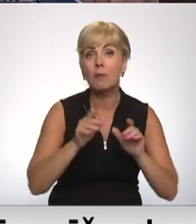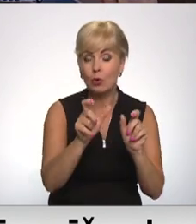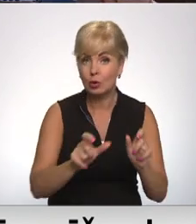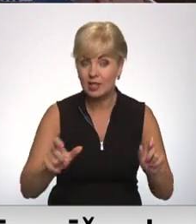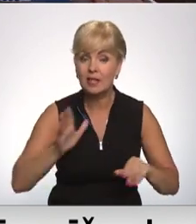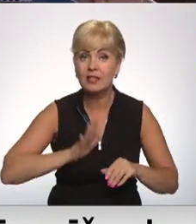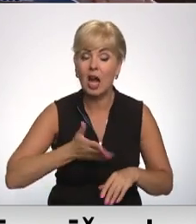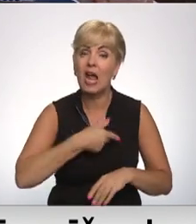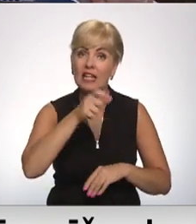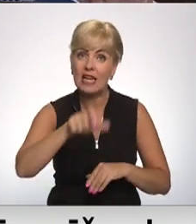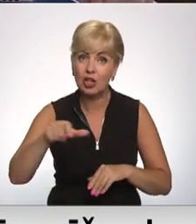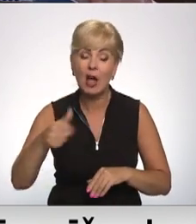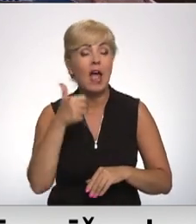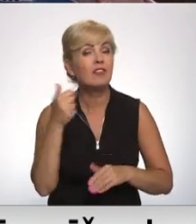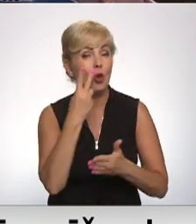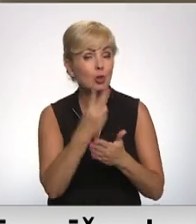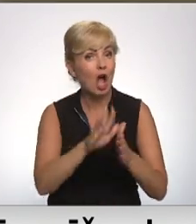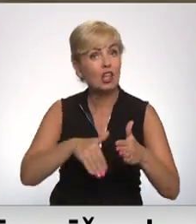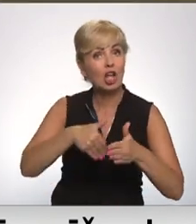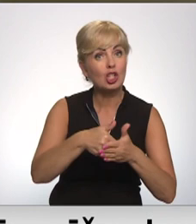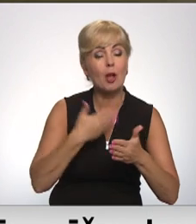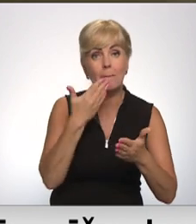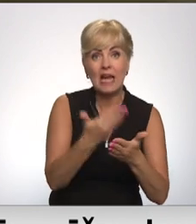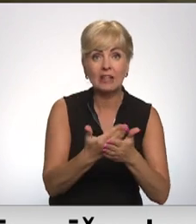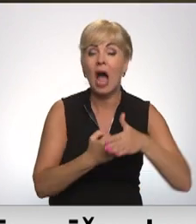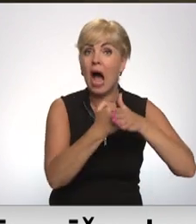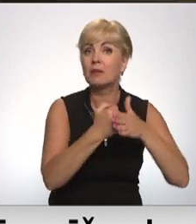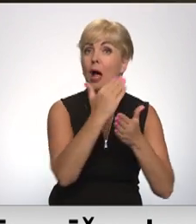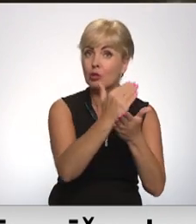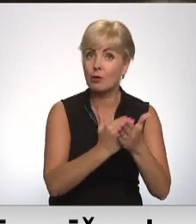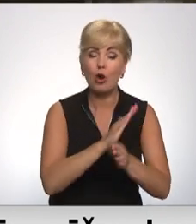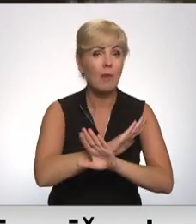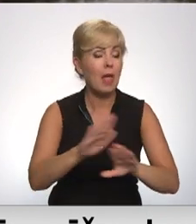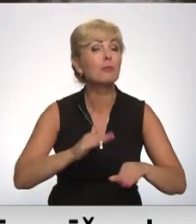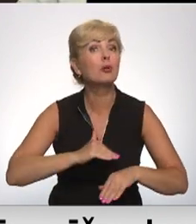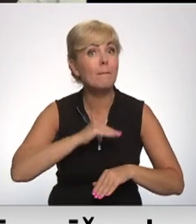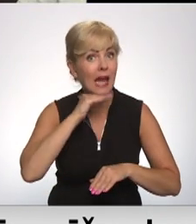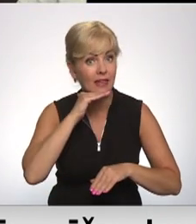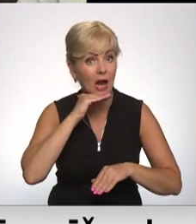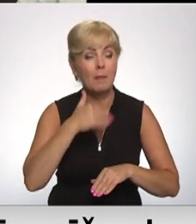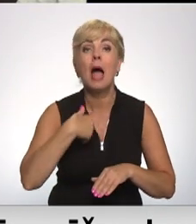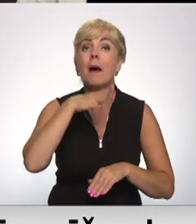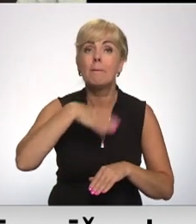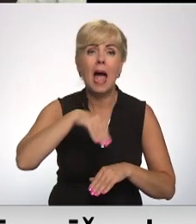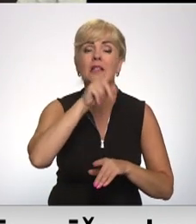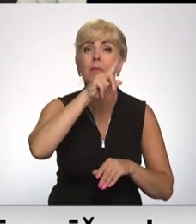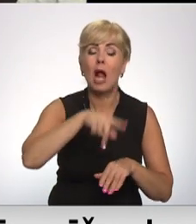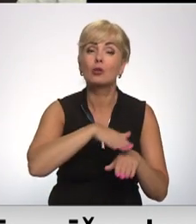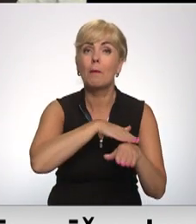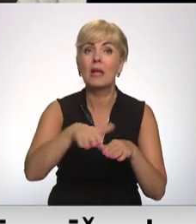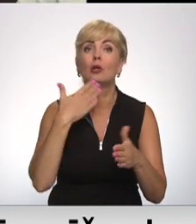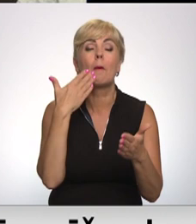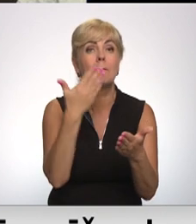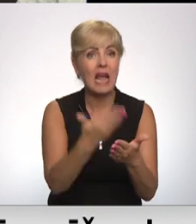sagaida iedzīvotājus. Viņi uzskata, ka līdz šim piedāvātās atbalsta programmas nebūs pietiekamas. Mēs prasām pilnu